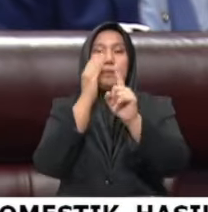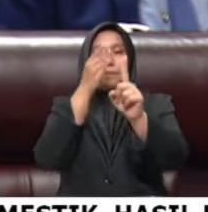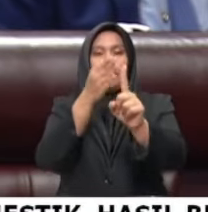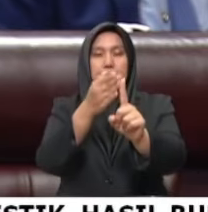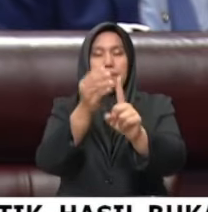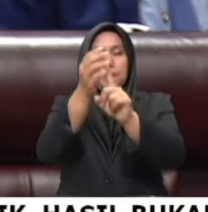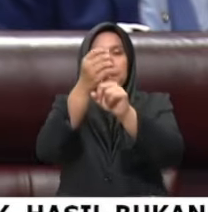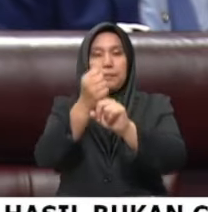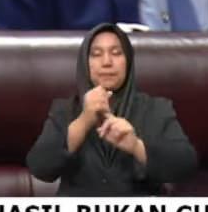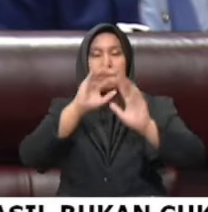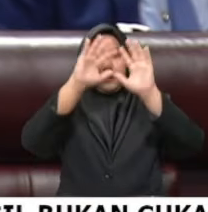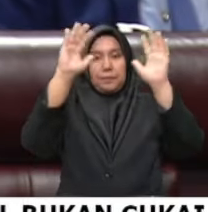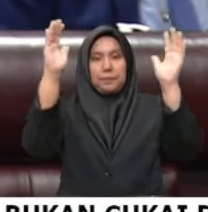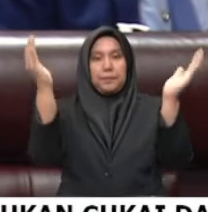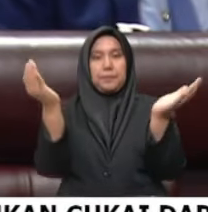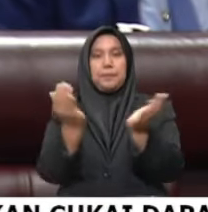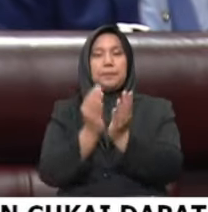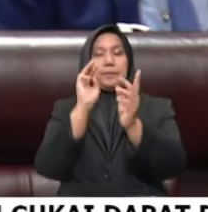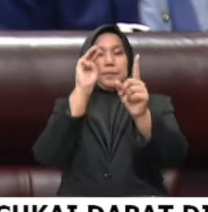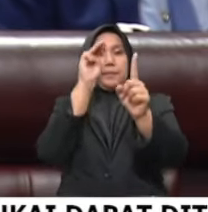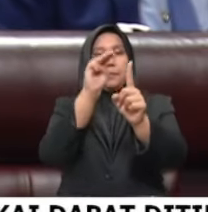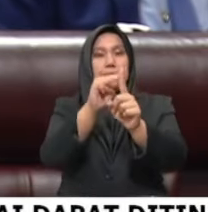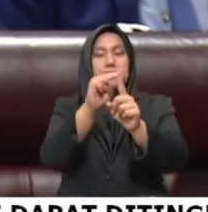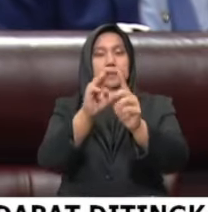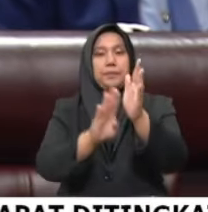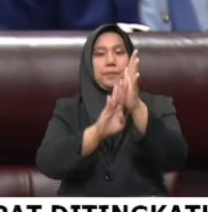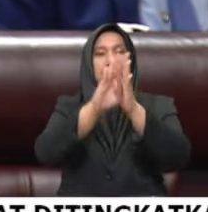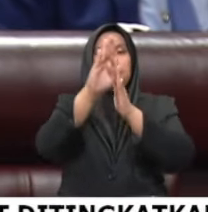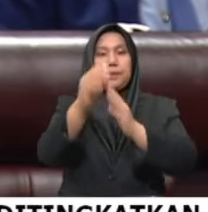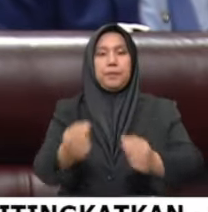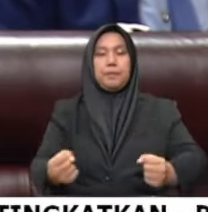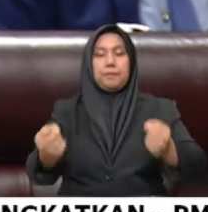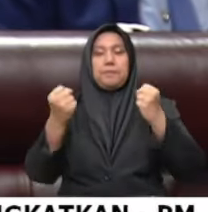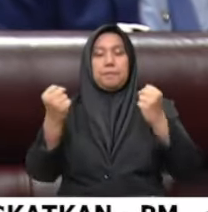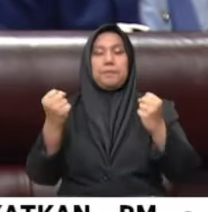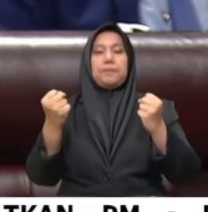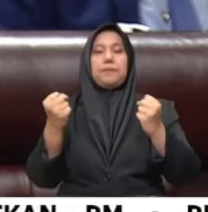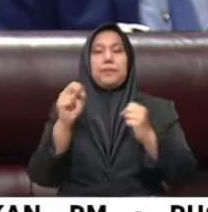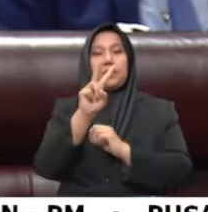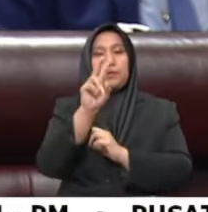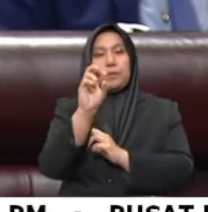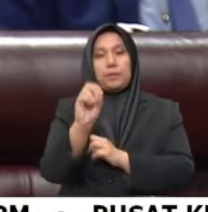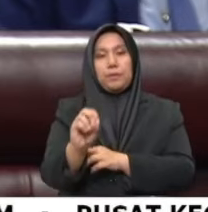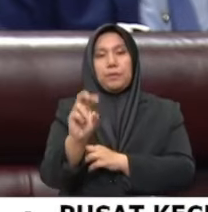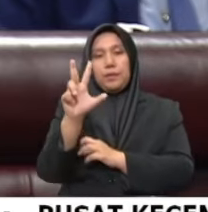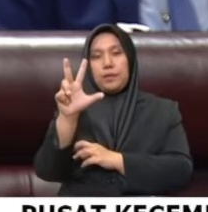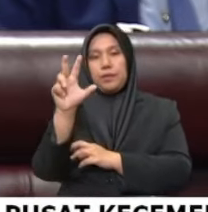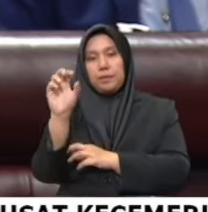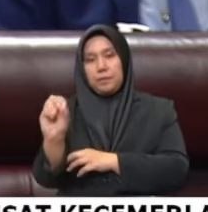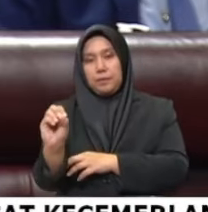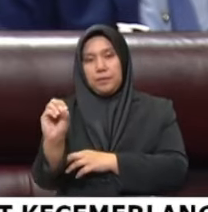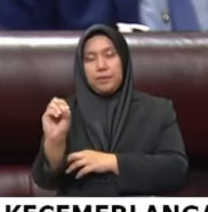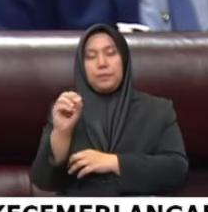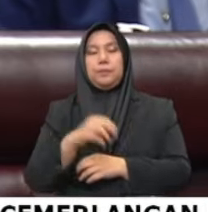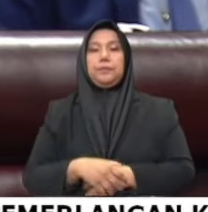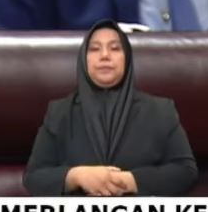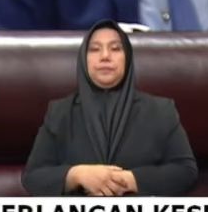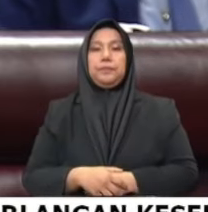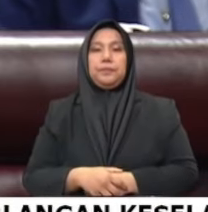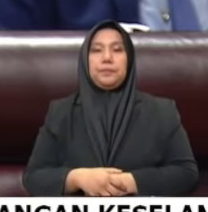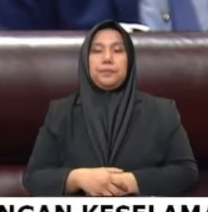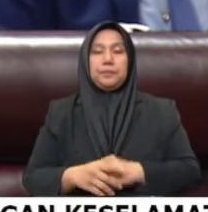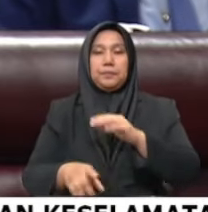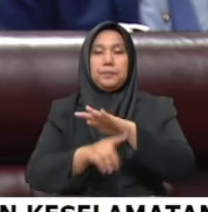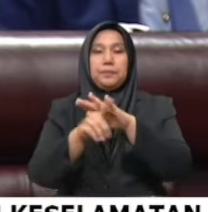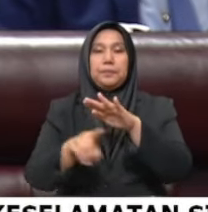mencapai aspirasi global matlamat pembangunan mampan 2030 ataupun Sustainable Development Goals dengan izin.